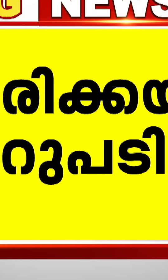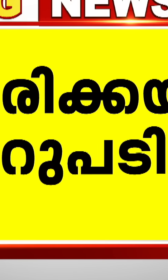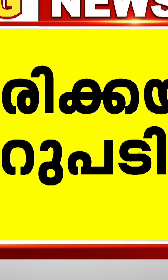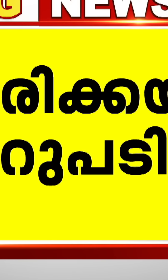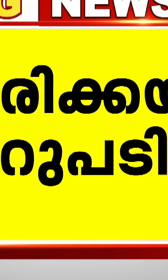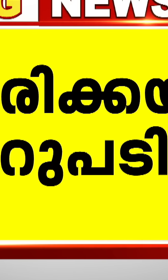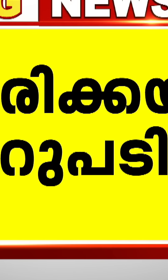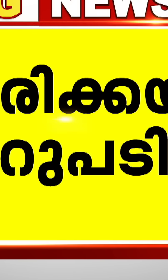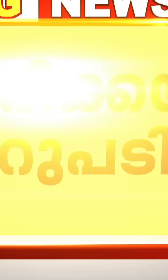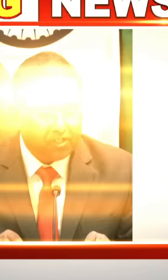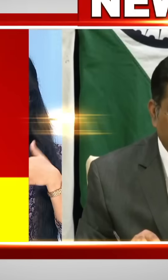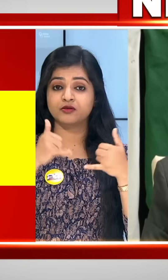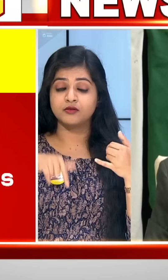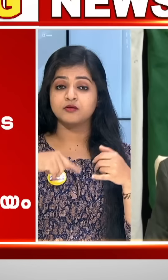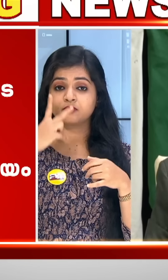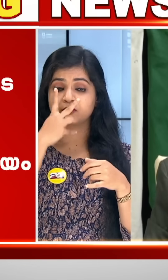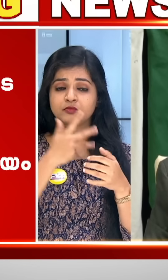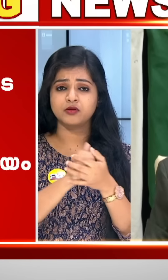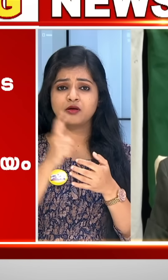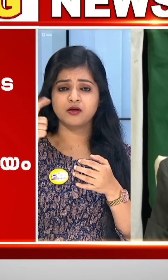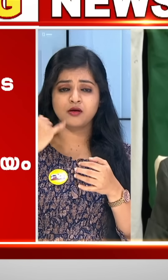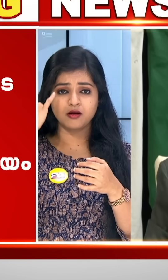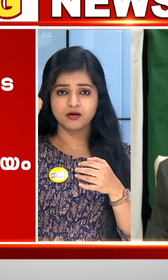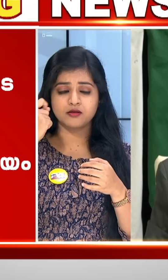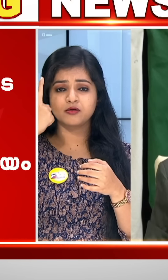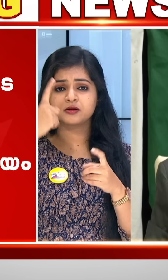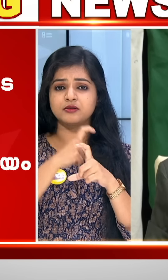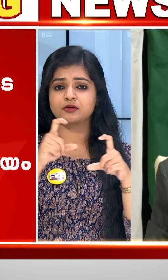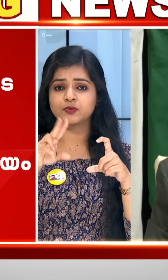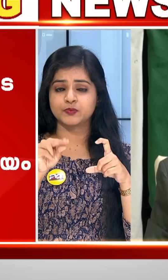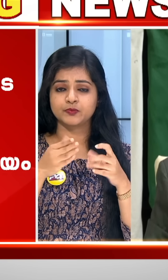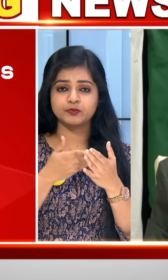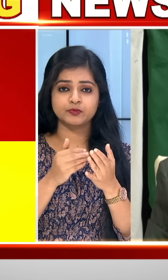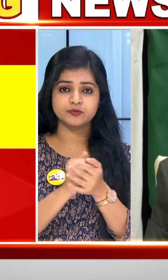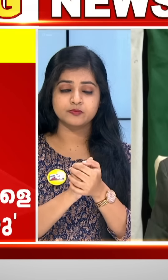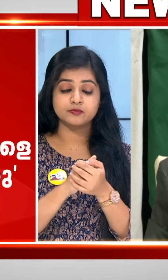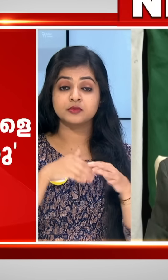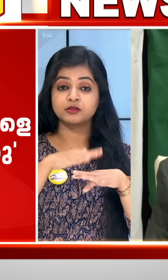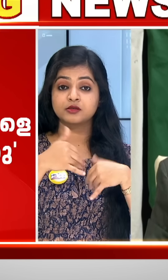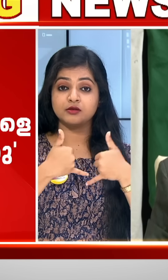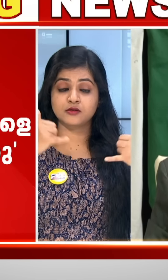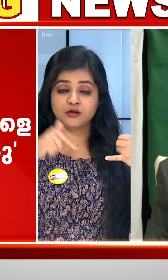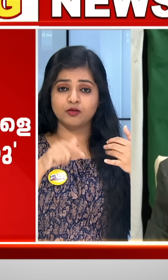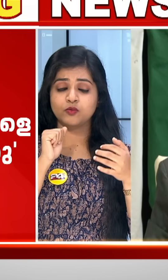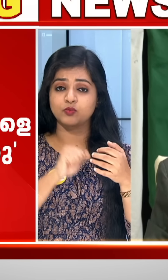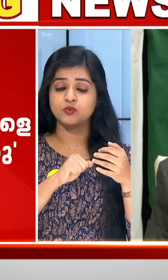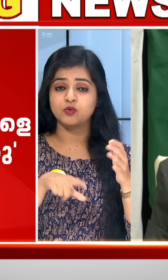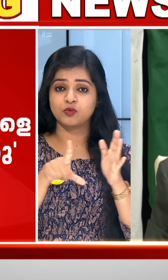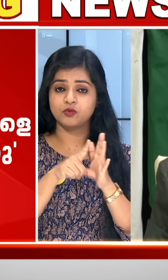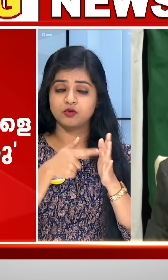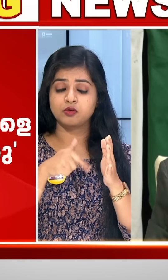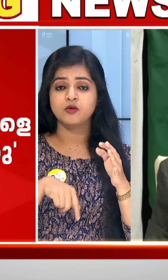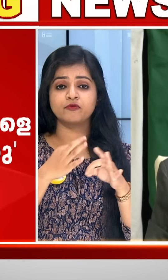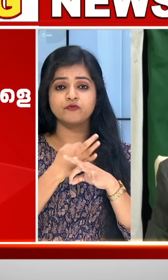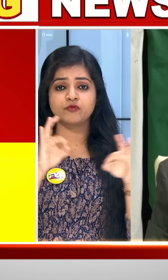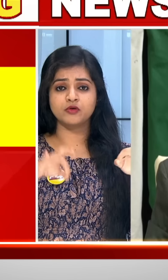the view that it is misplaced misinformed and unwarranted india's constitution guarantees freedom of religion to all